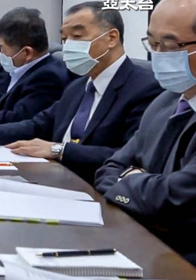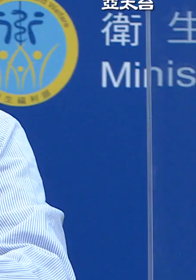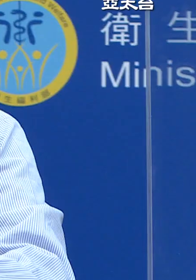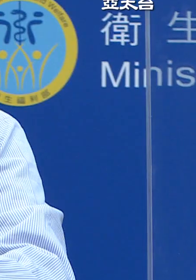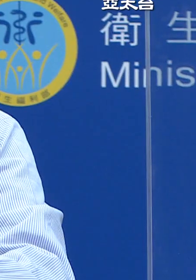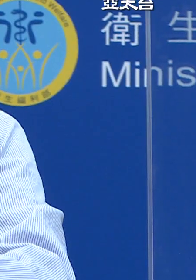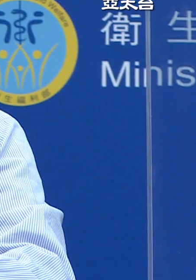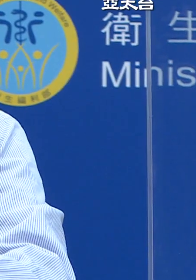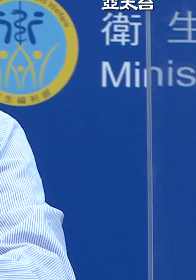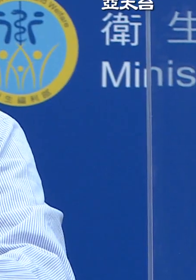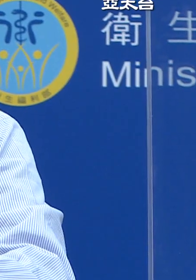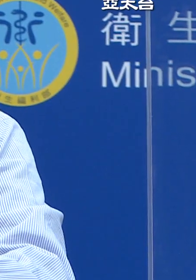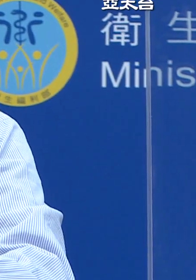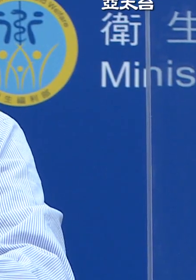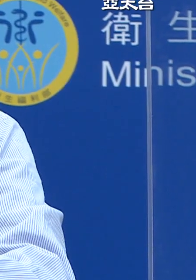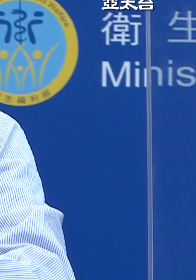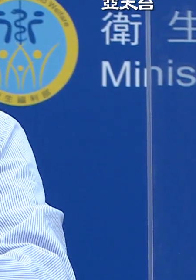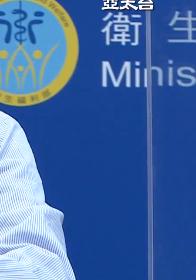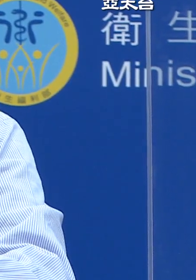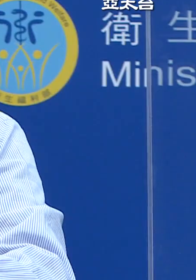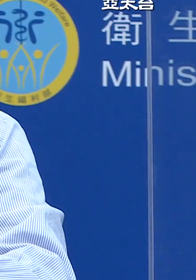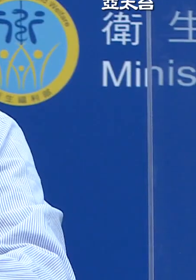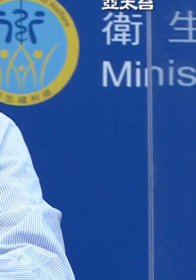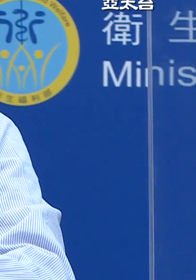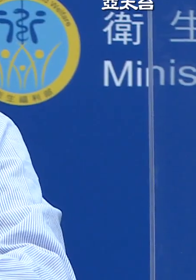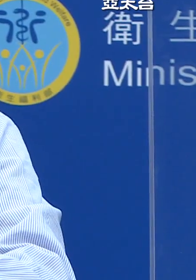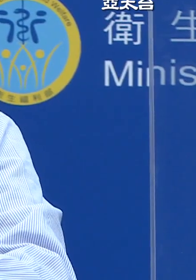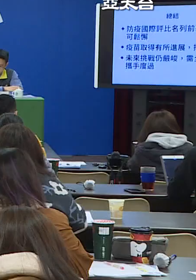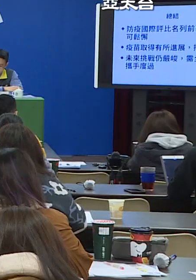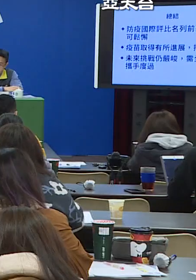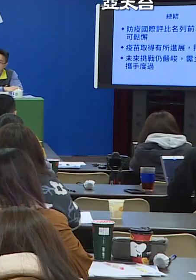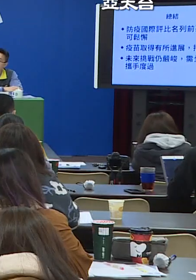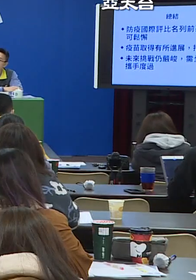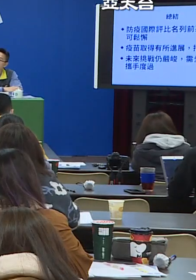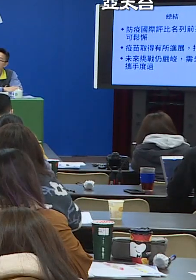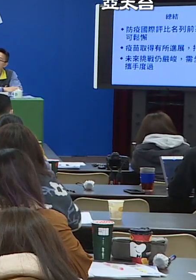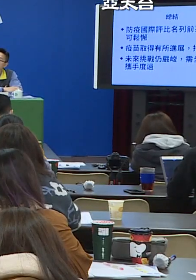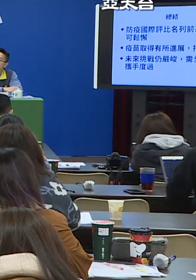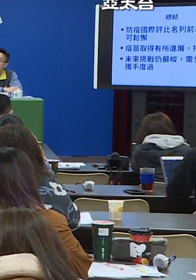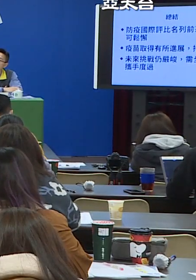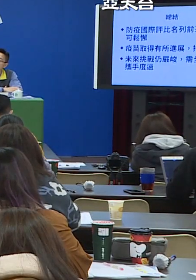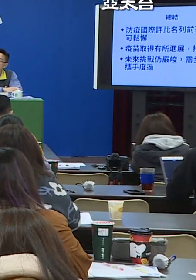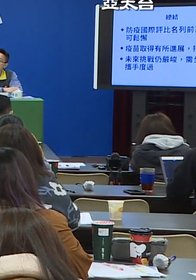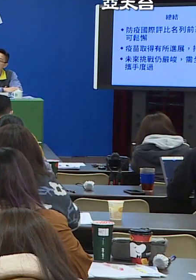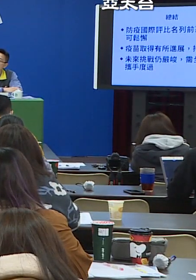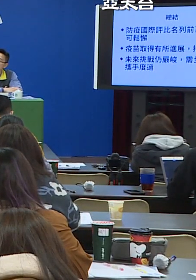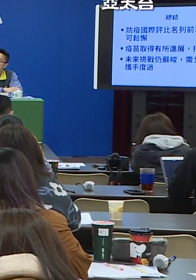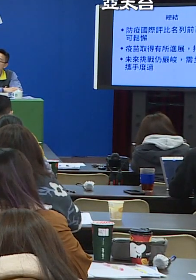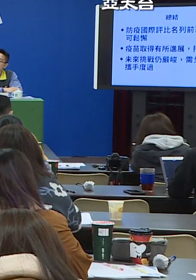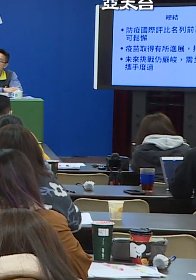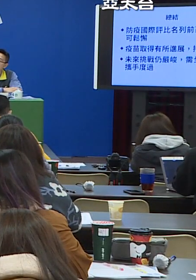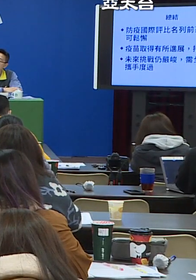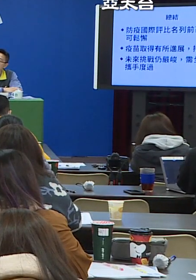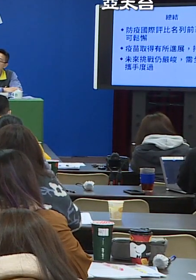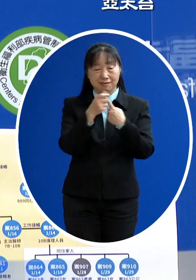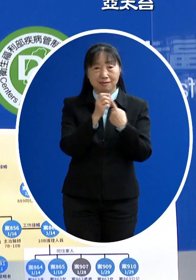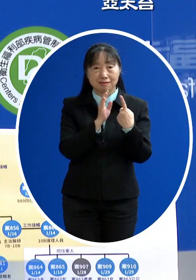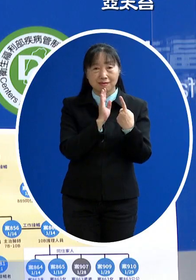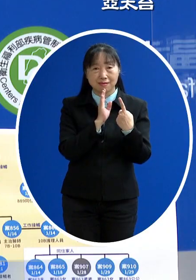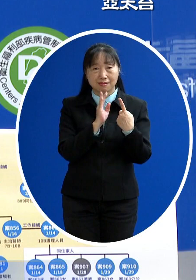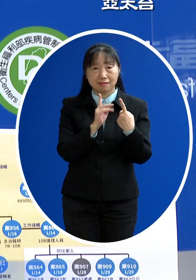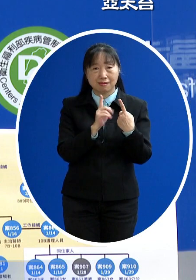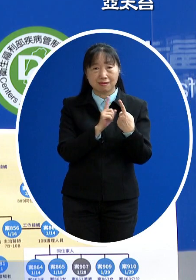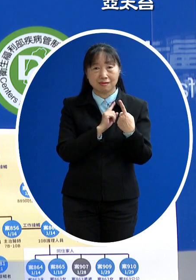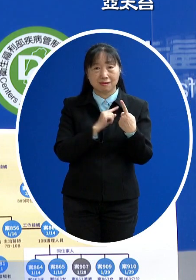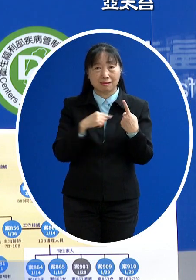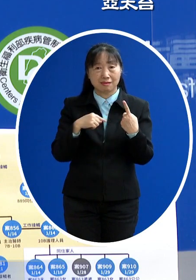估。中央流行疫情指挥中心指挥官陈时中表示，利百病毒有四大特性，会让民众恐慌。 自然